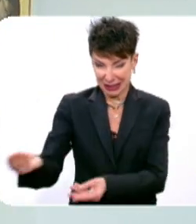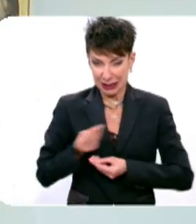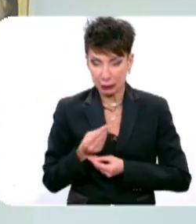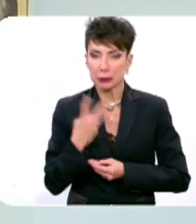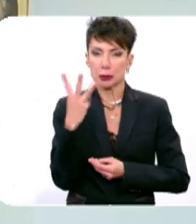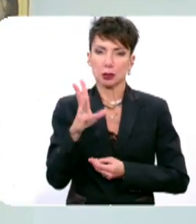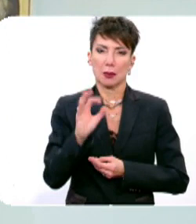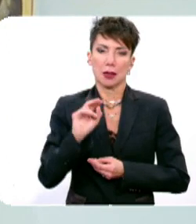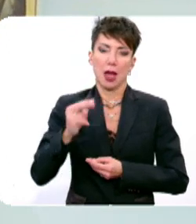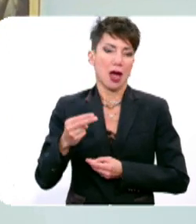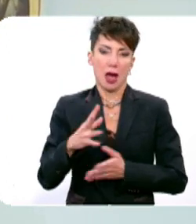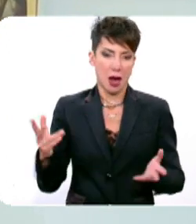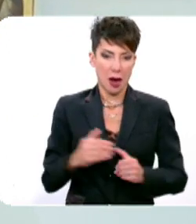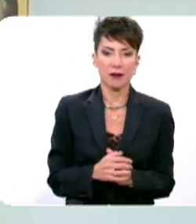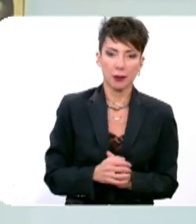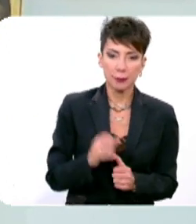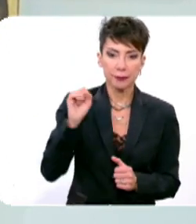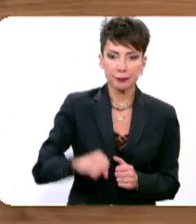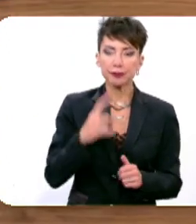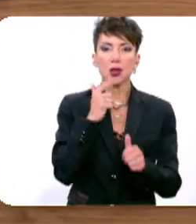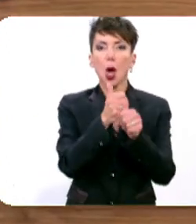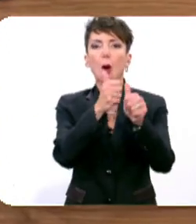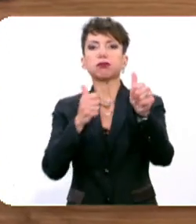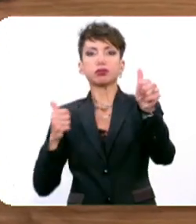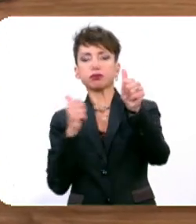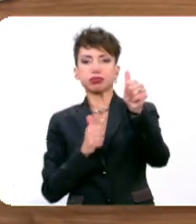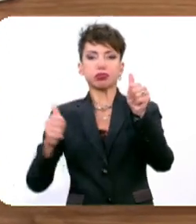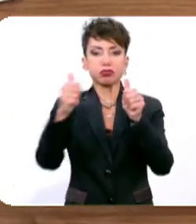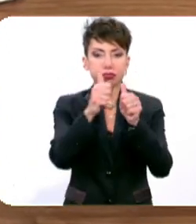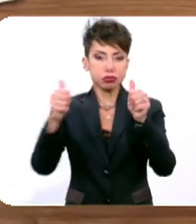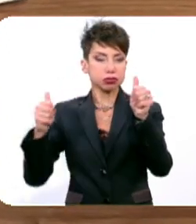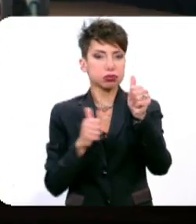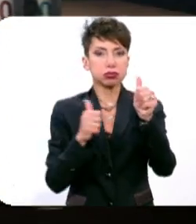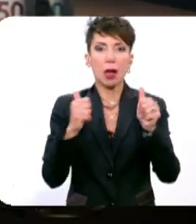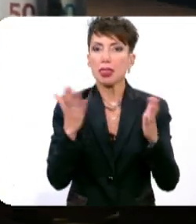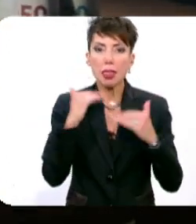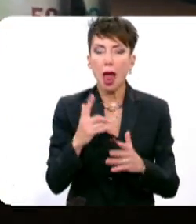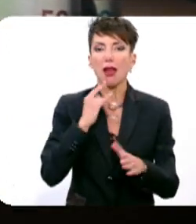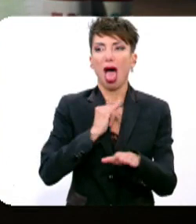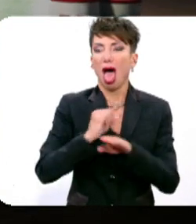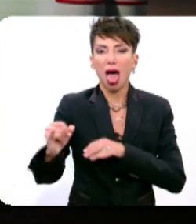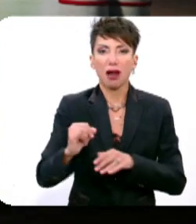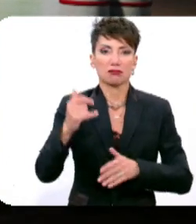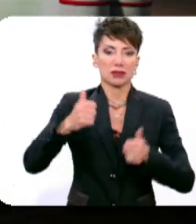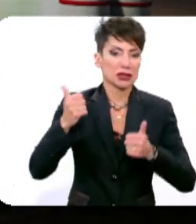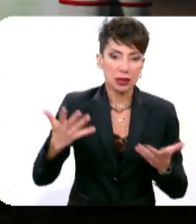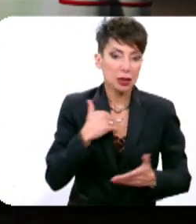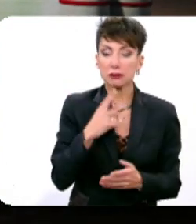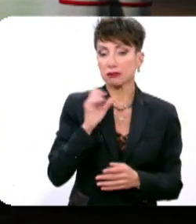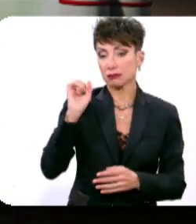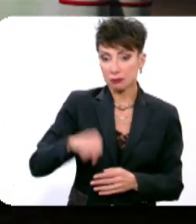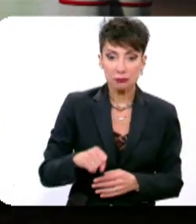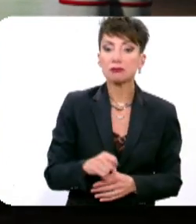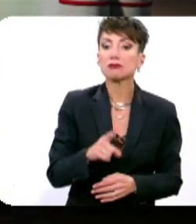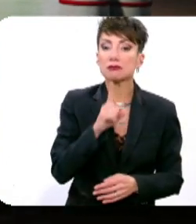Είχαμε πληροφορίες ότι δεν τηρείται η σειρά προτεραιότητας, ότι αργούν οι εξετάσεις. Ο κατηγορούμενος υπάλληλος φέρεται να έδινε και